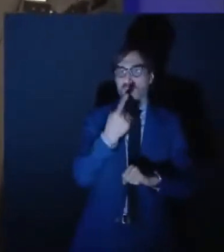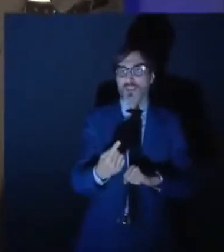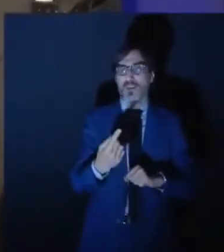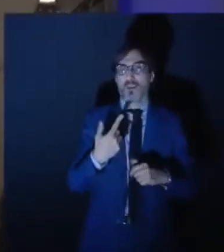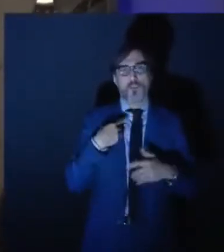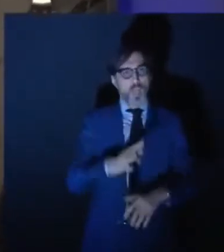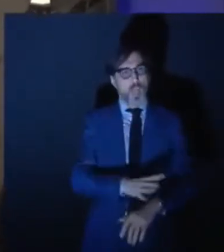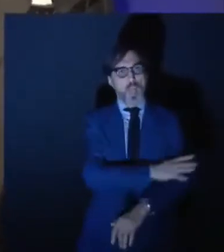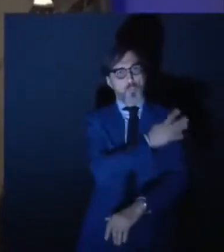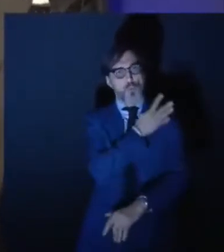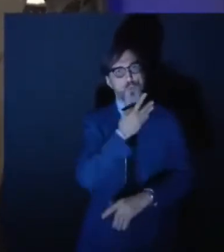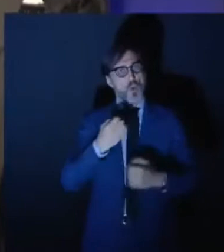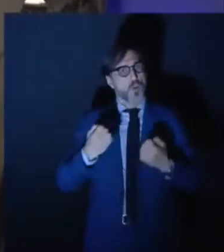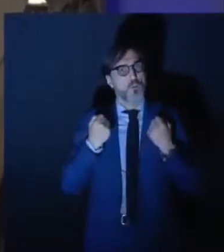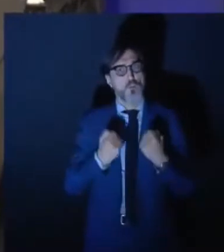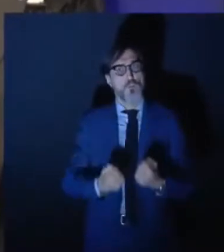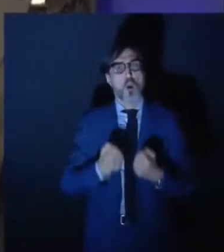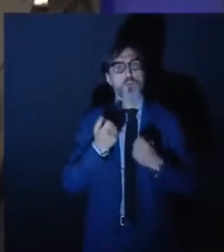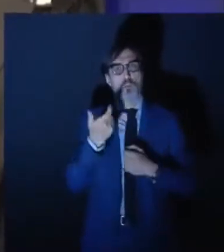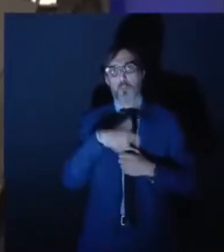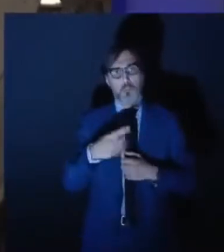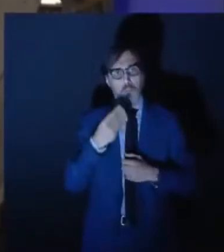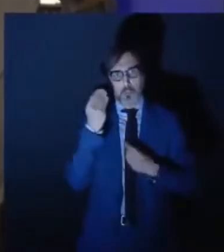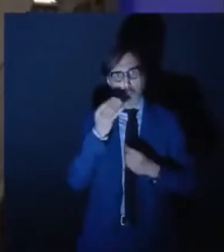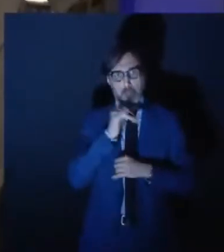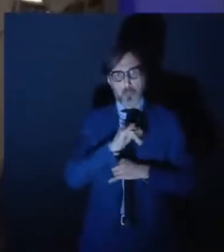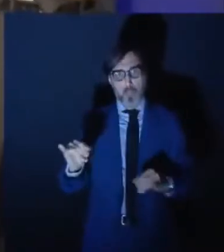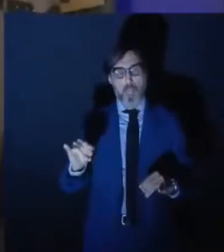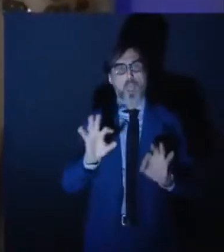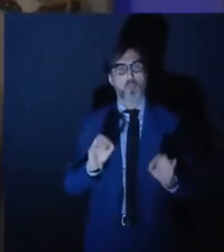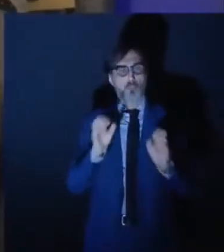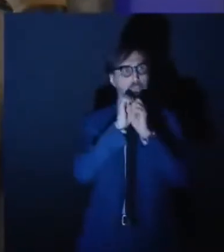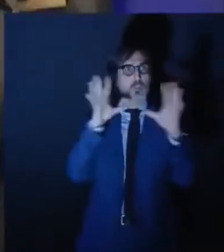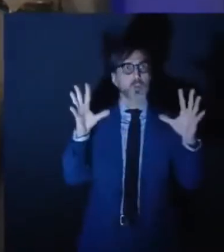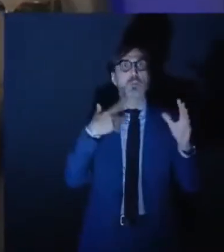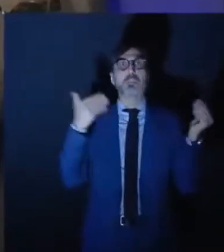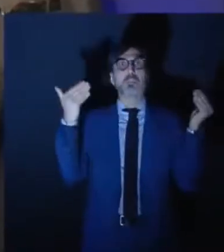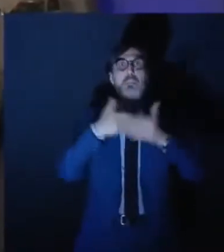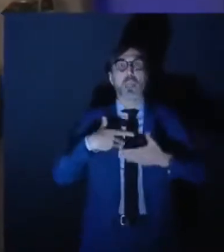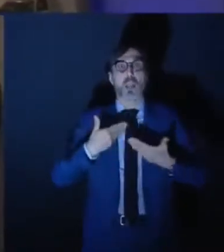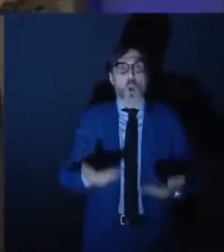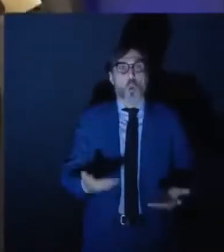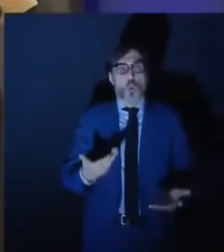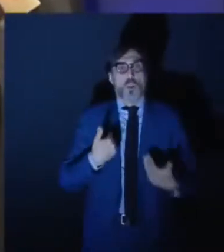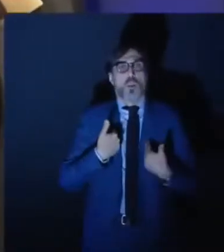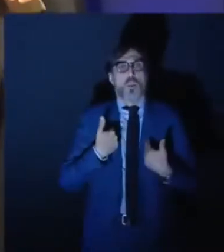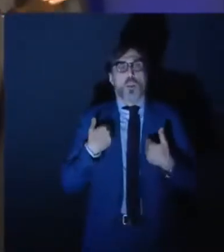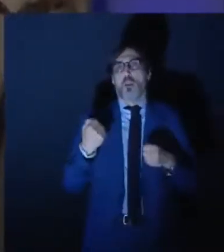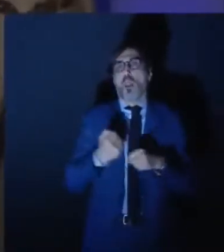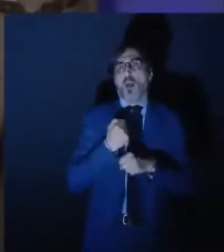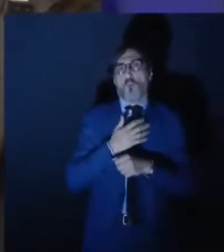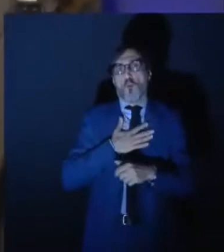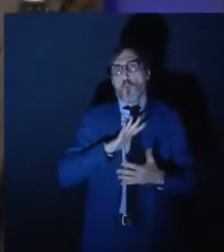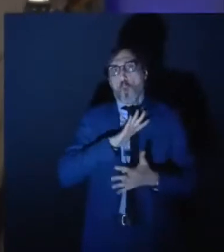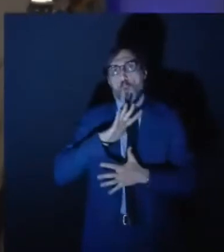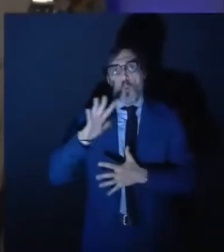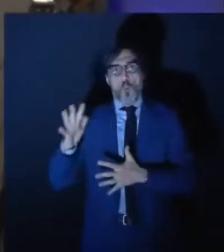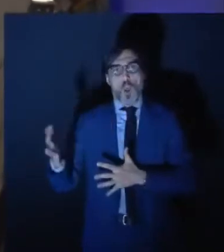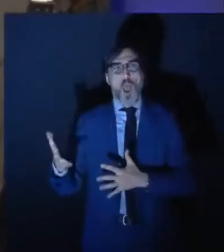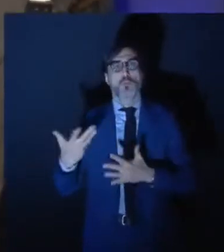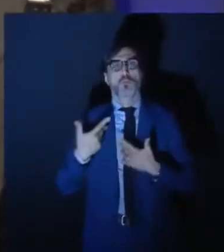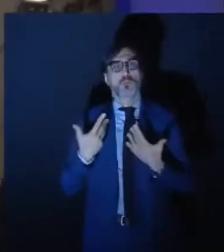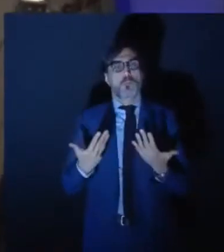forte emozione mai avrei potuto pensare immaginare come dire di essere qui questa sera io faccio ovviamente un altro mestiere però